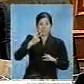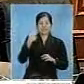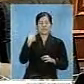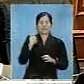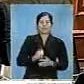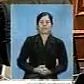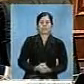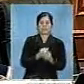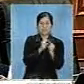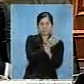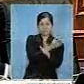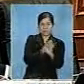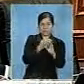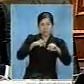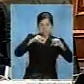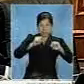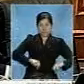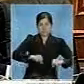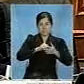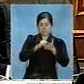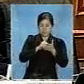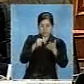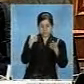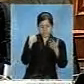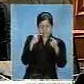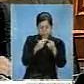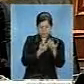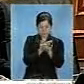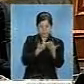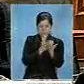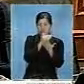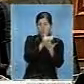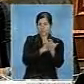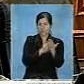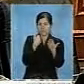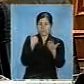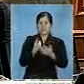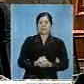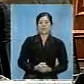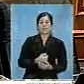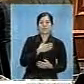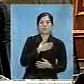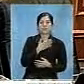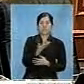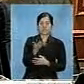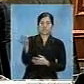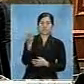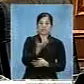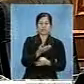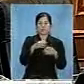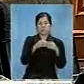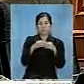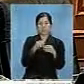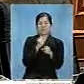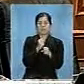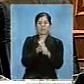มัติการแก้ไขอะไรนำไปสู่ความรอบคอบที่มากขึ้นแล้วก็นำไปสู่การที่เราสามารถชวนให้ผู้ที่มีอาชีพอิสระสาม